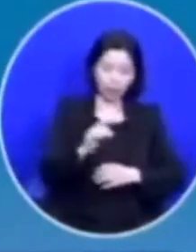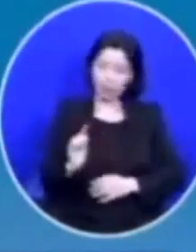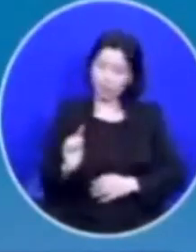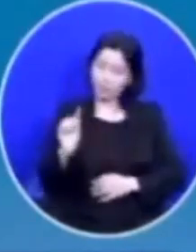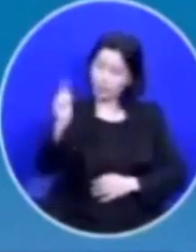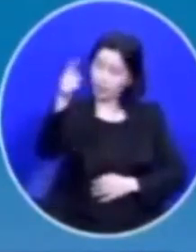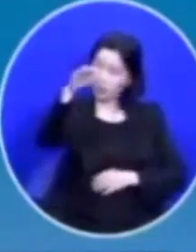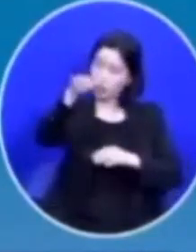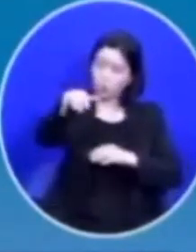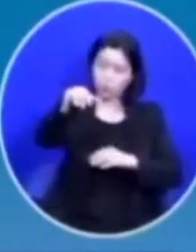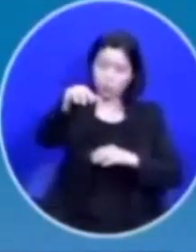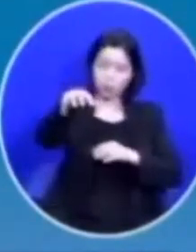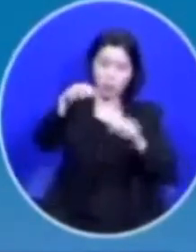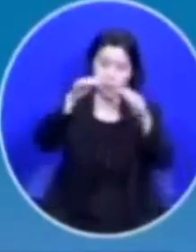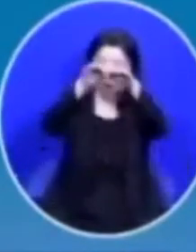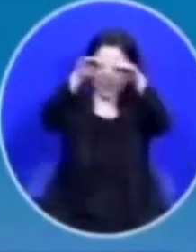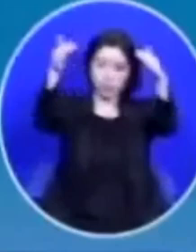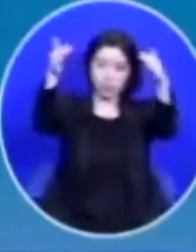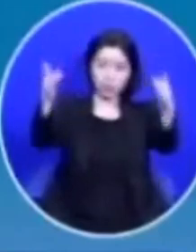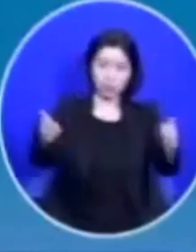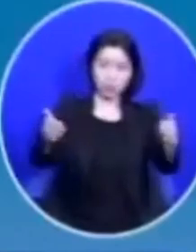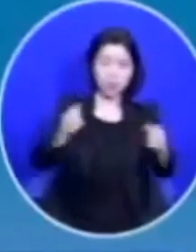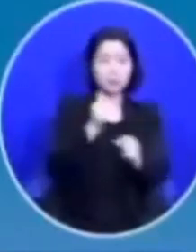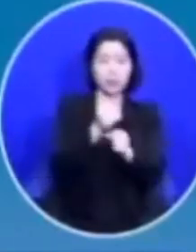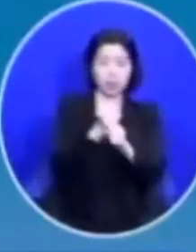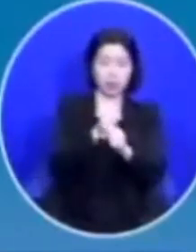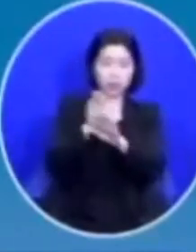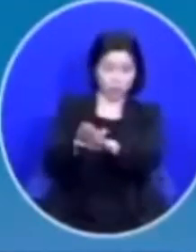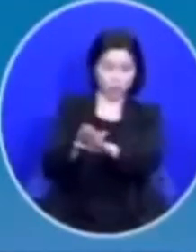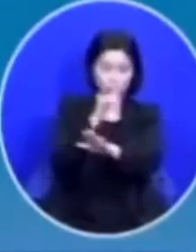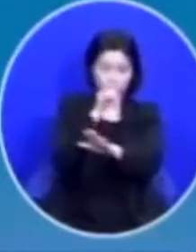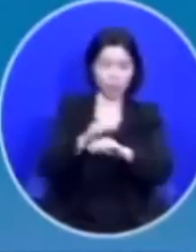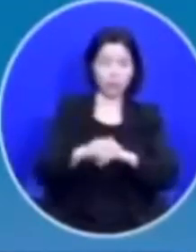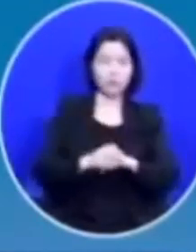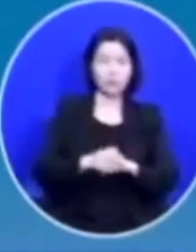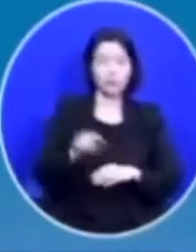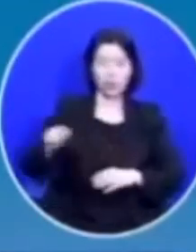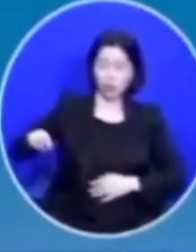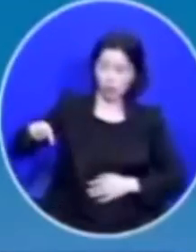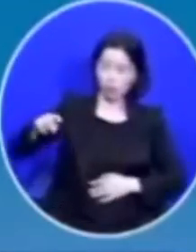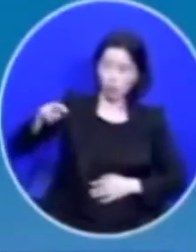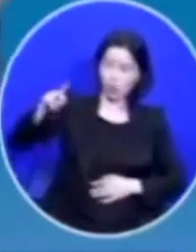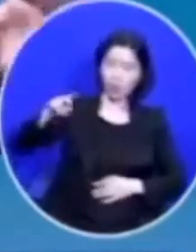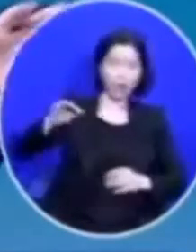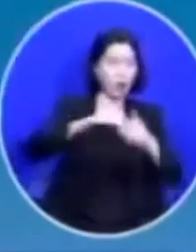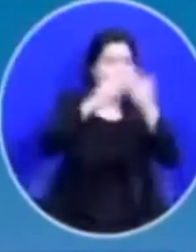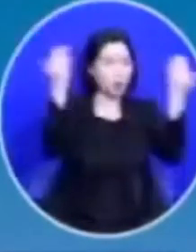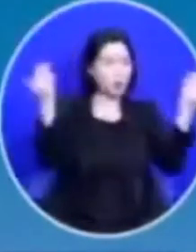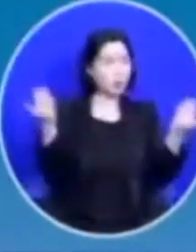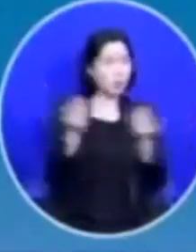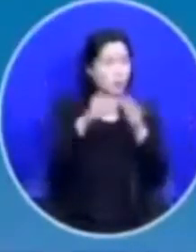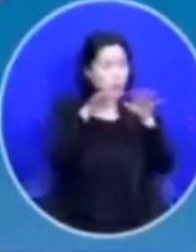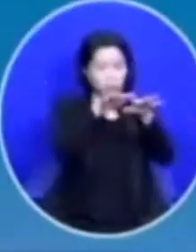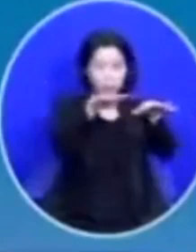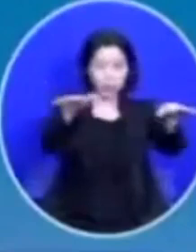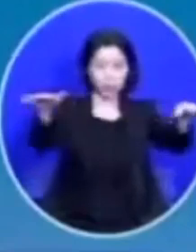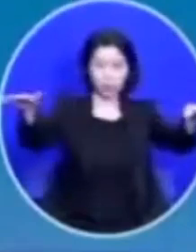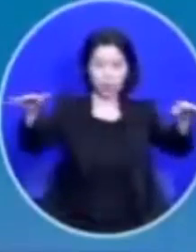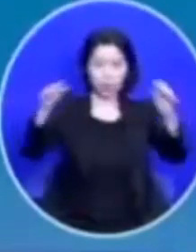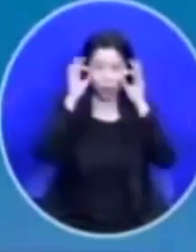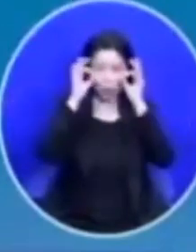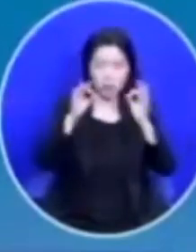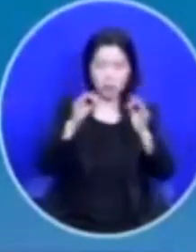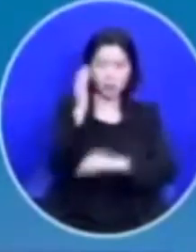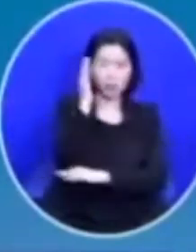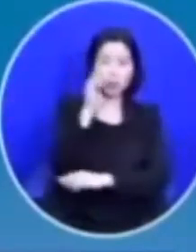설교 단을 거기다가 마련을 해 더 락 거기 올라가야 모든 모인 사람들을 다 보면서 설교를